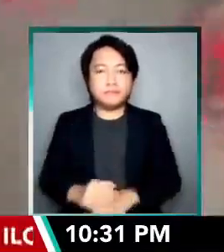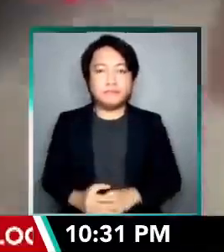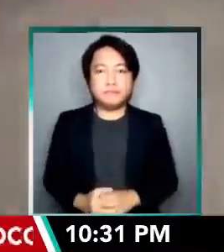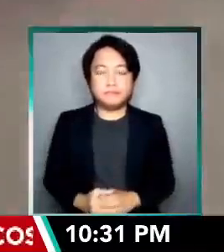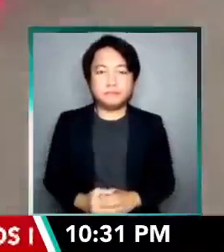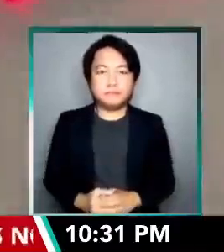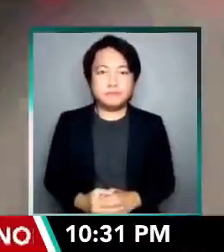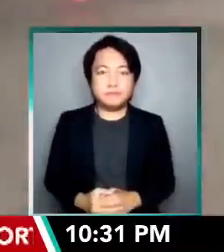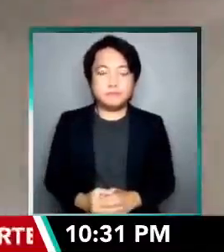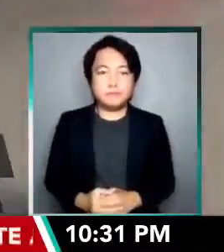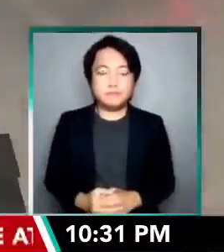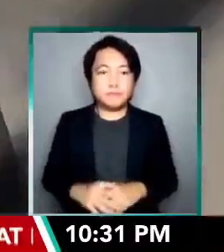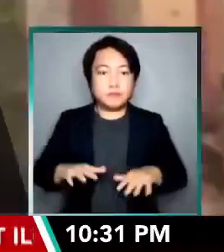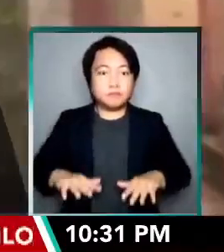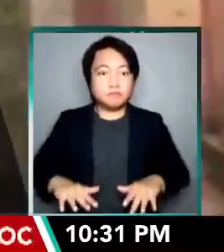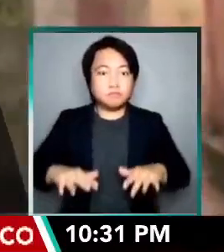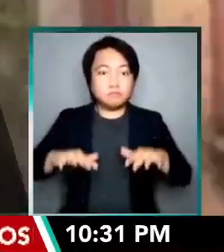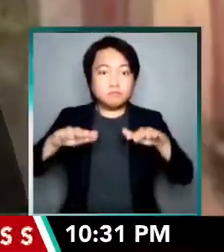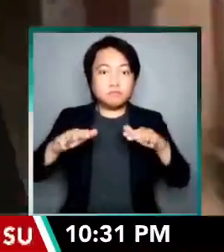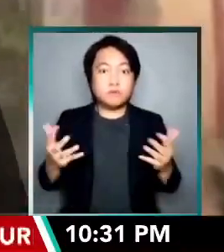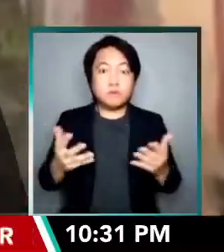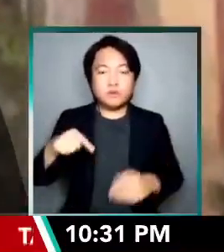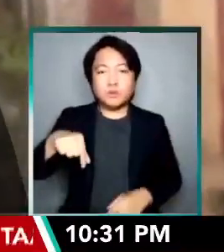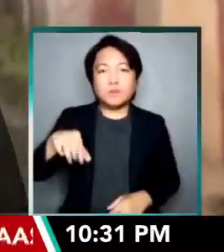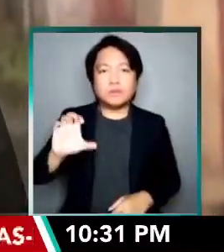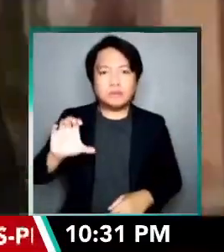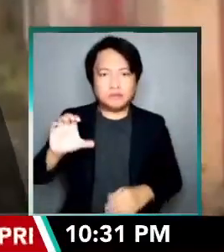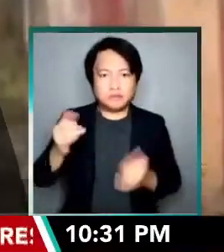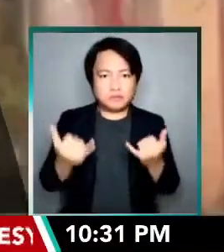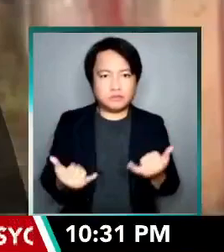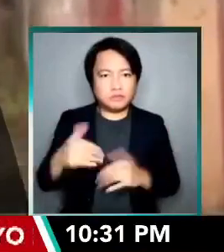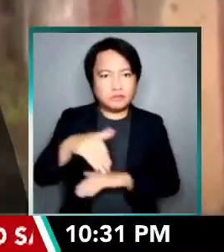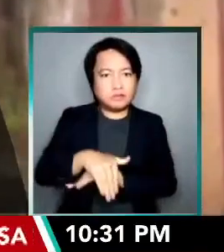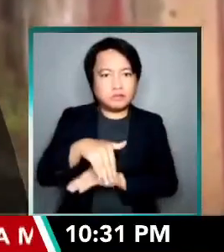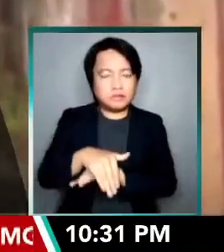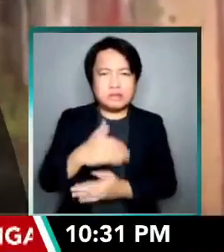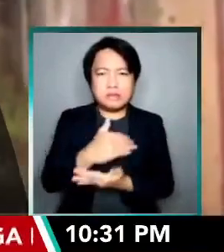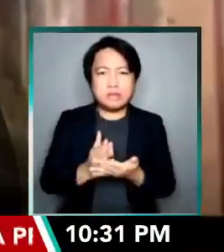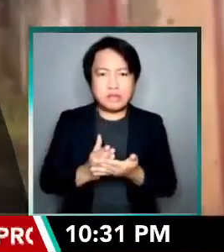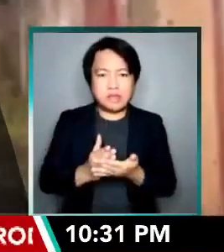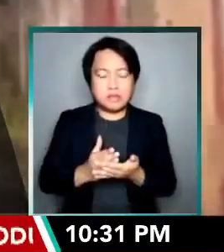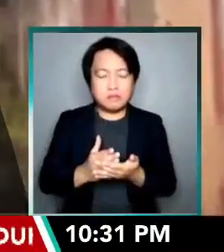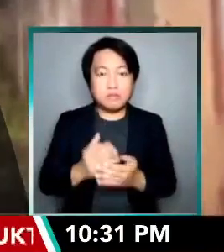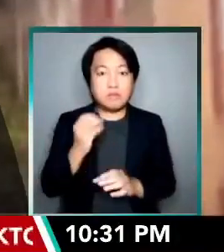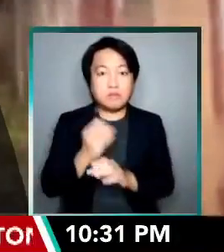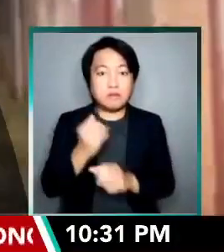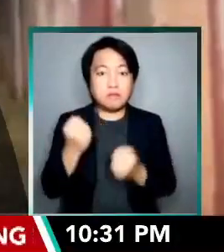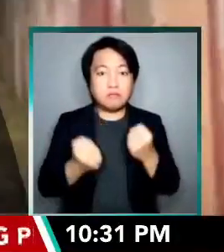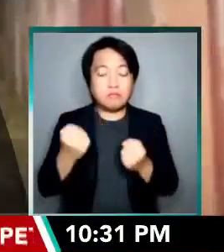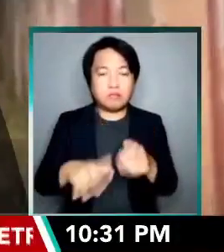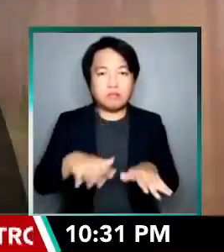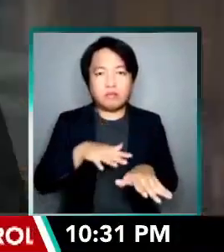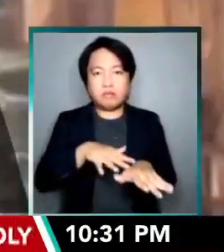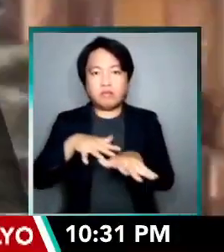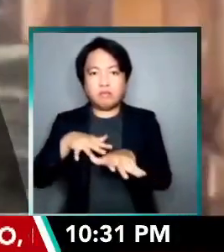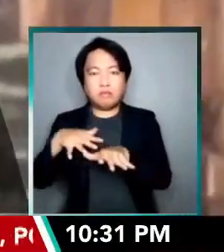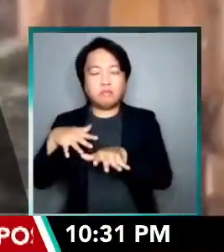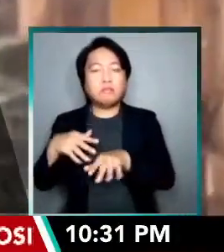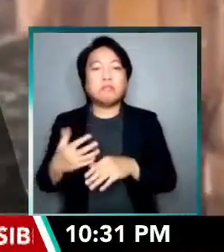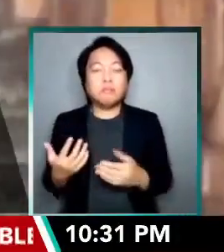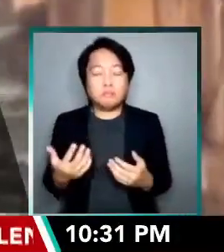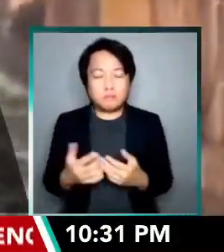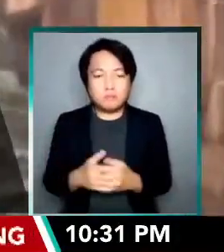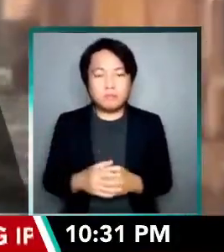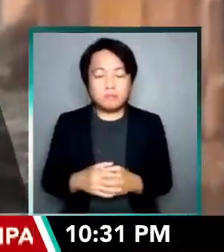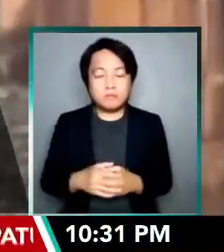Binaha naman ang bahagi ng Quezon City ngayong gabi, napaatras ang ilang sasakyan sa NS Amoranto. Sinong naman ang isang pickup, kahit